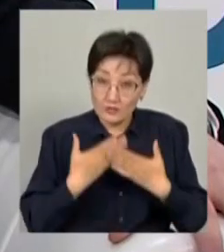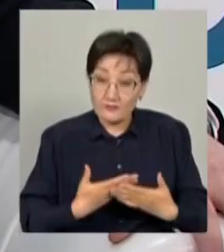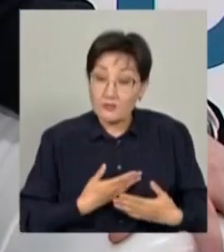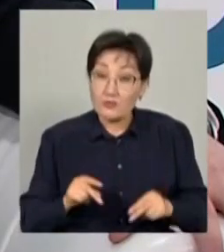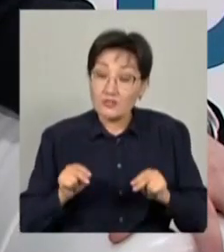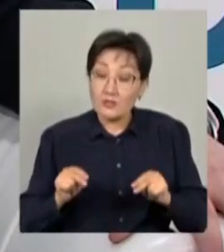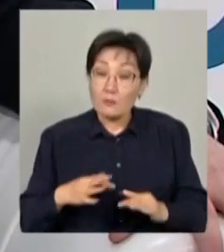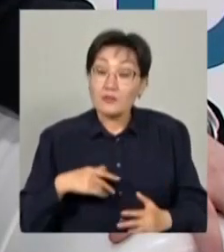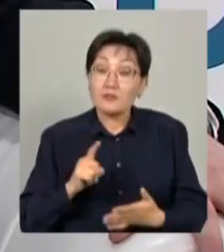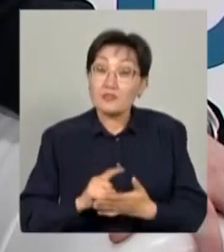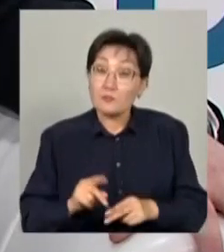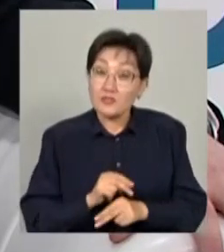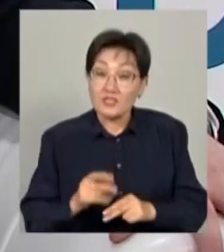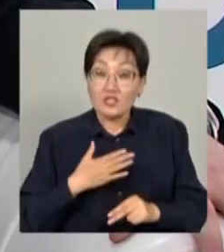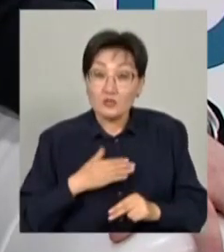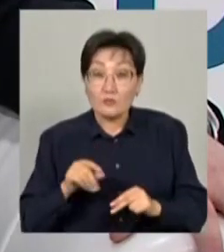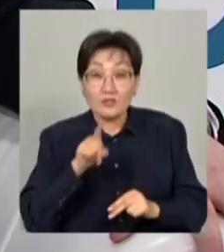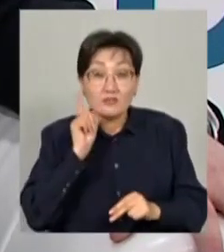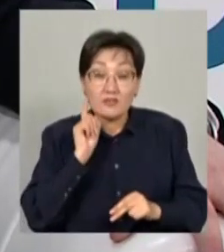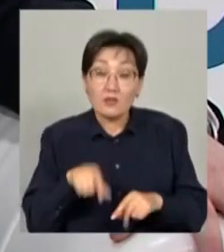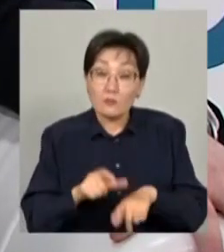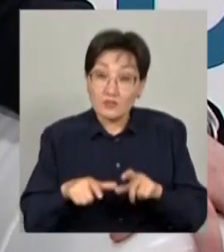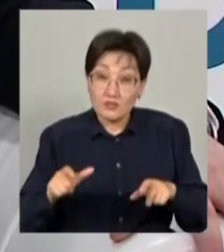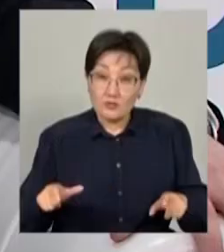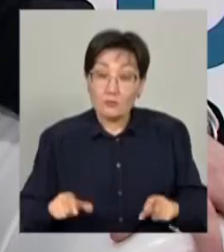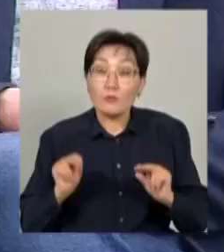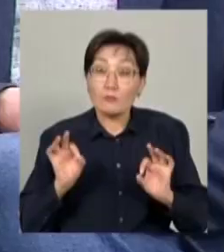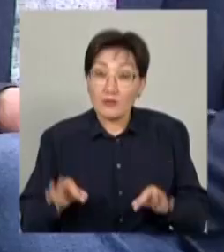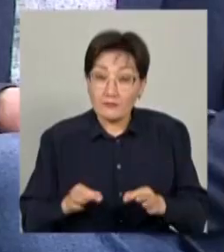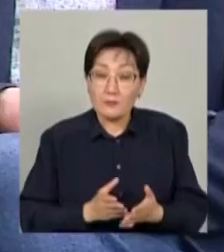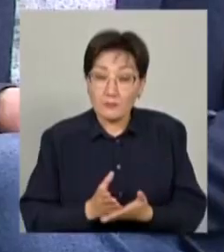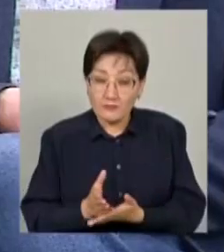справедливость. Мы должны воспитывать наших молодых соотечественников в правильном направлении.